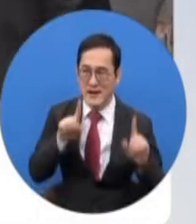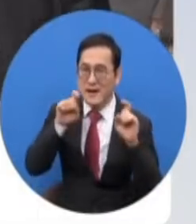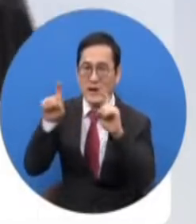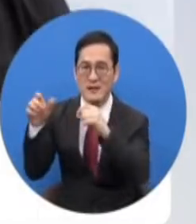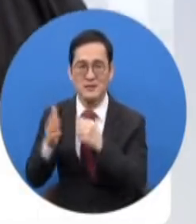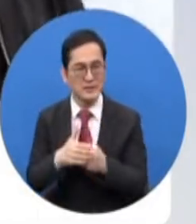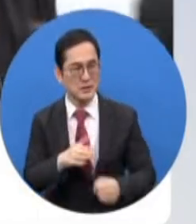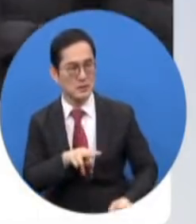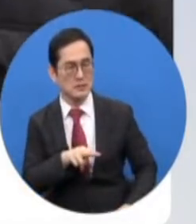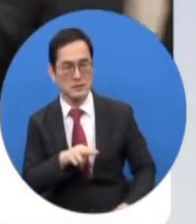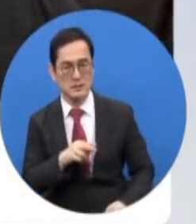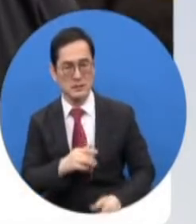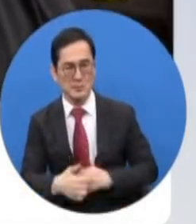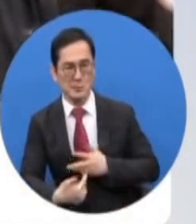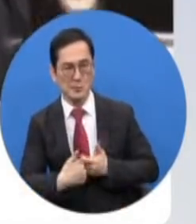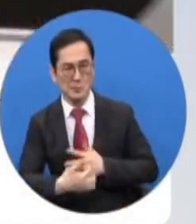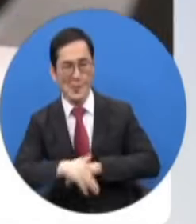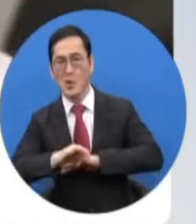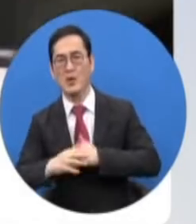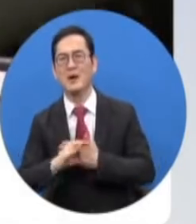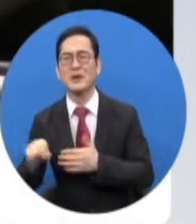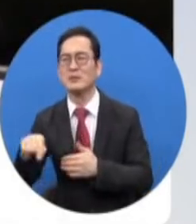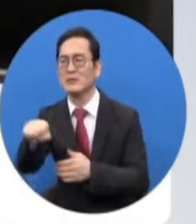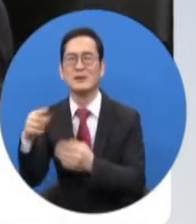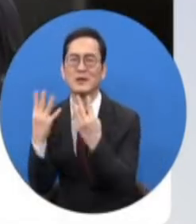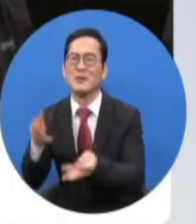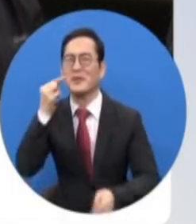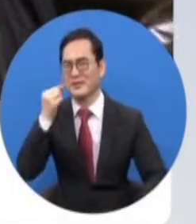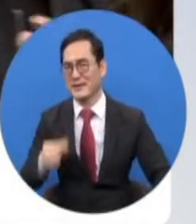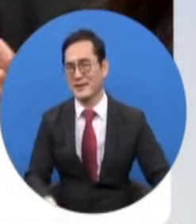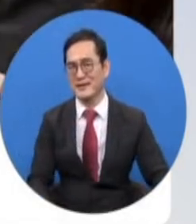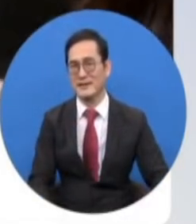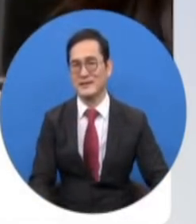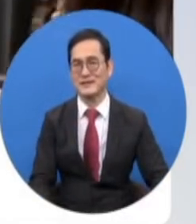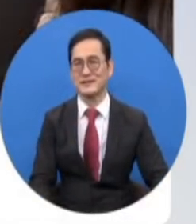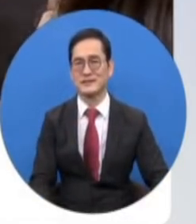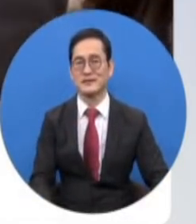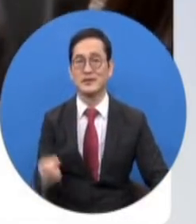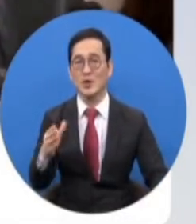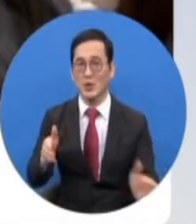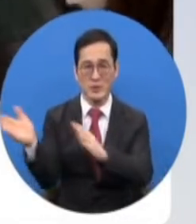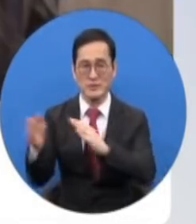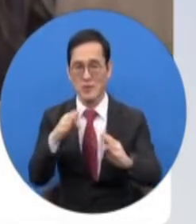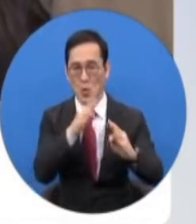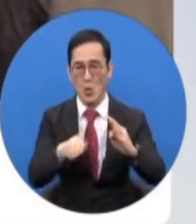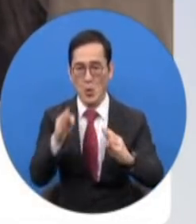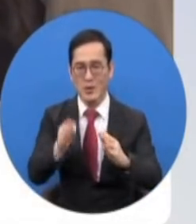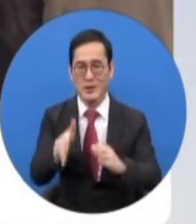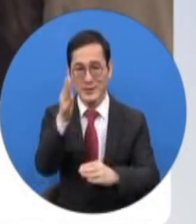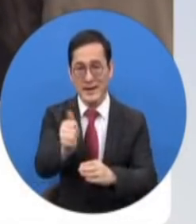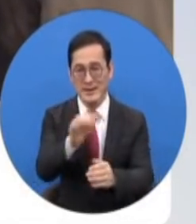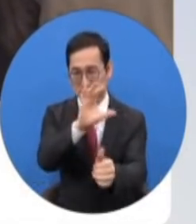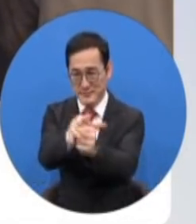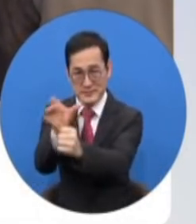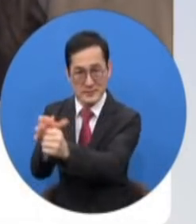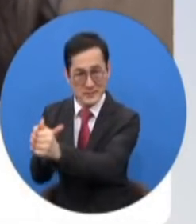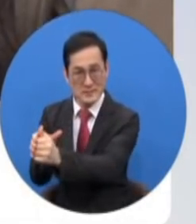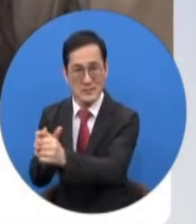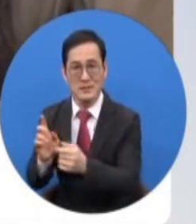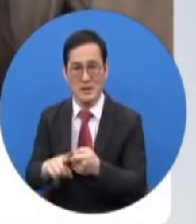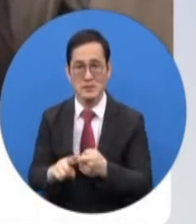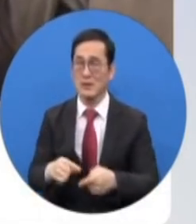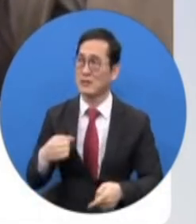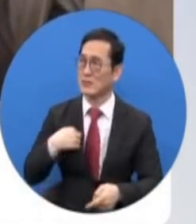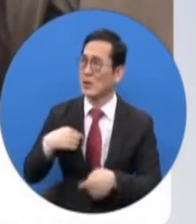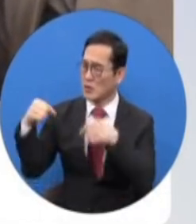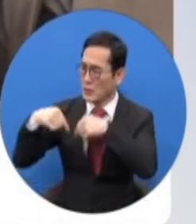보이고 이 공공기관장 인사 문제는 결국 임기가 보장된 공공기관장 인사를 새 정부와 협의해달라는 것입니다.